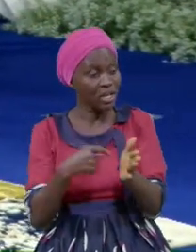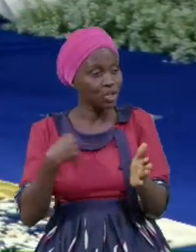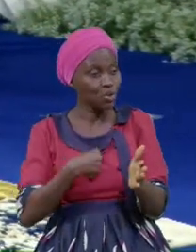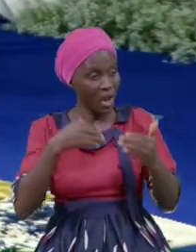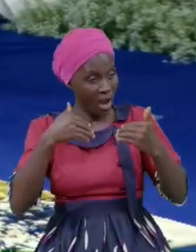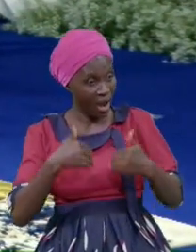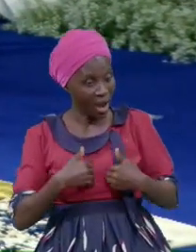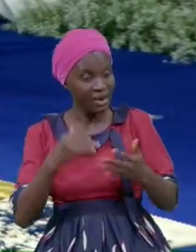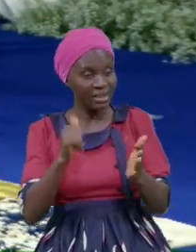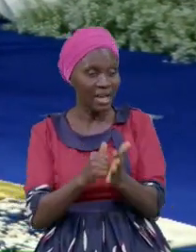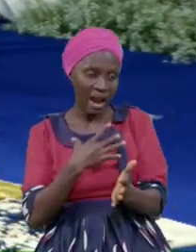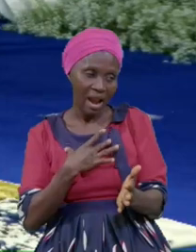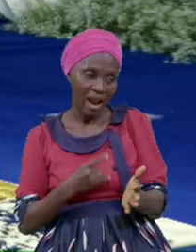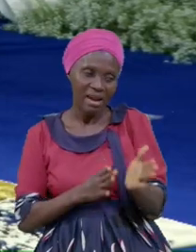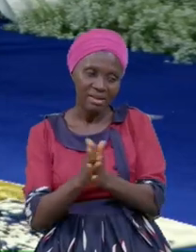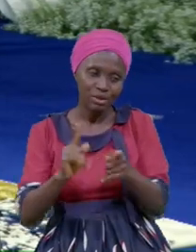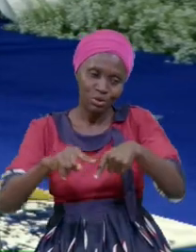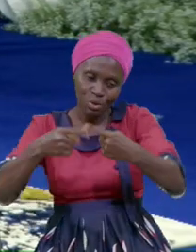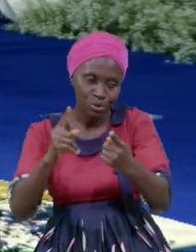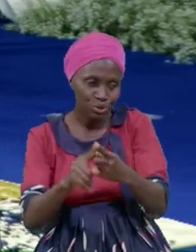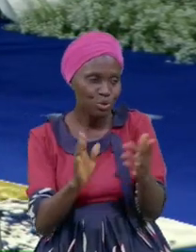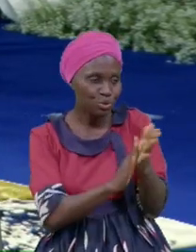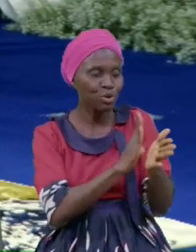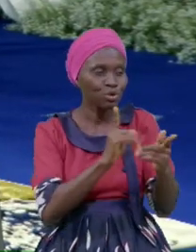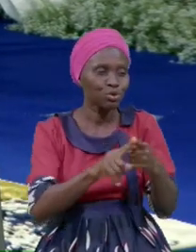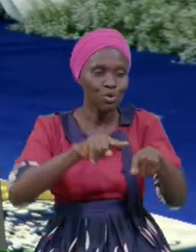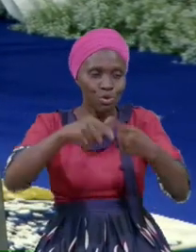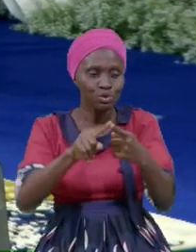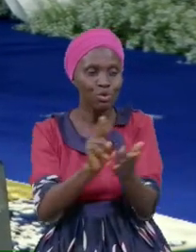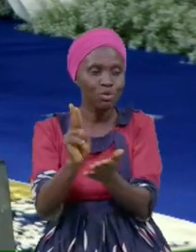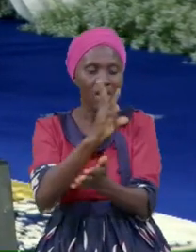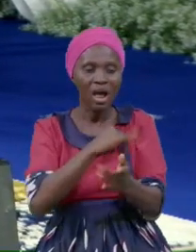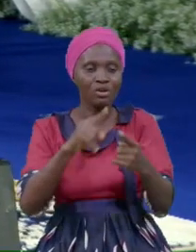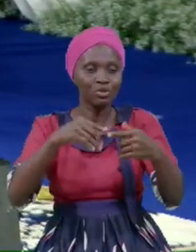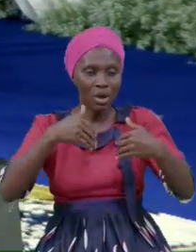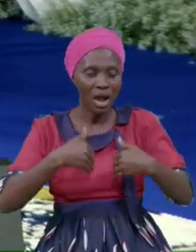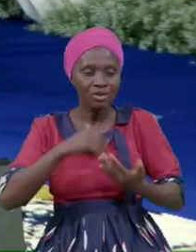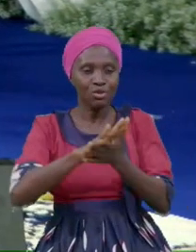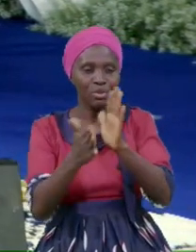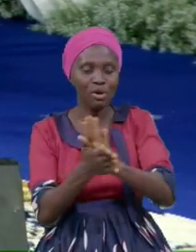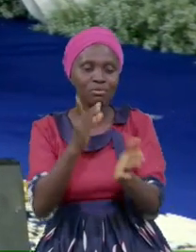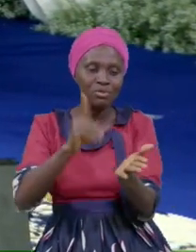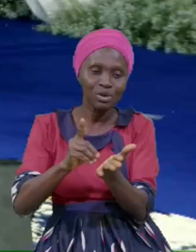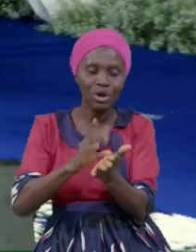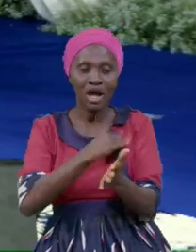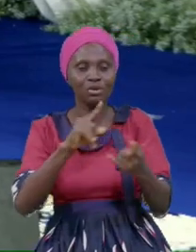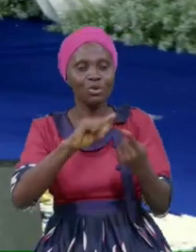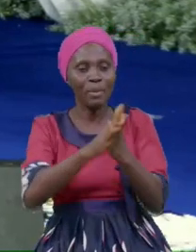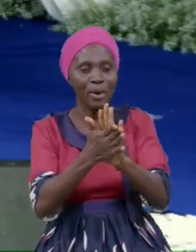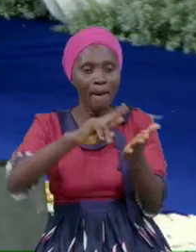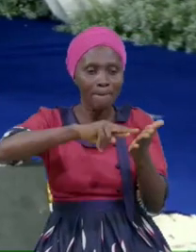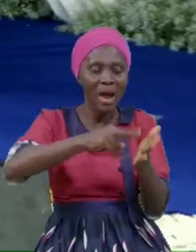aller à l'école. Vous voulez avoir des diplômes. Vous voulez même devenir un docteur ou un ingénieur. Et vous voulez devenir